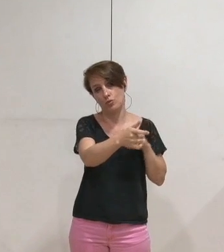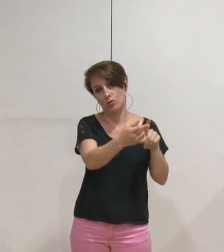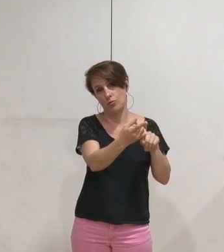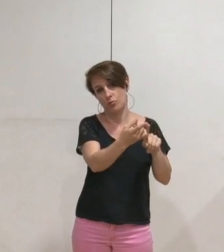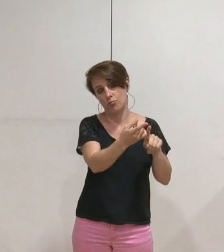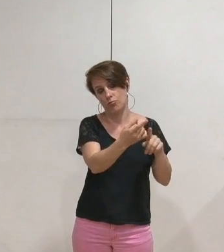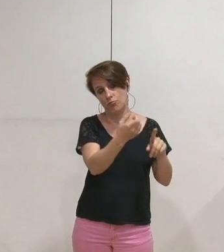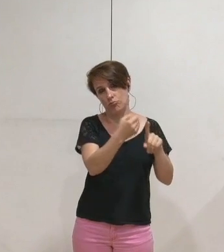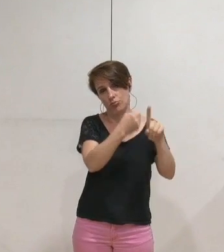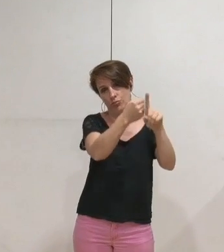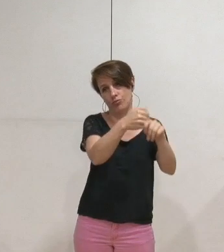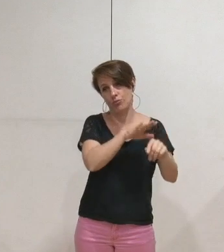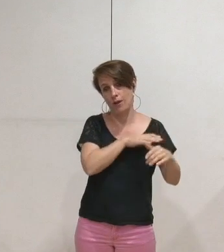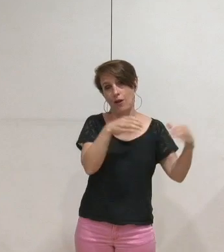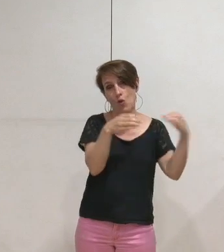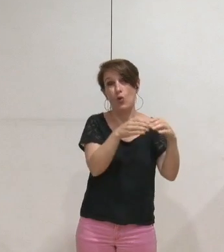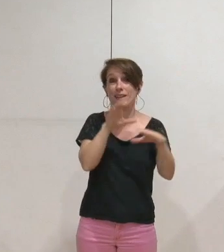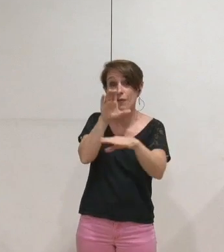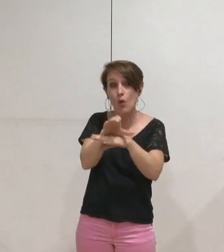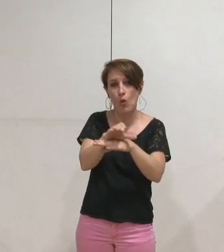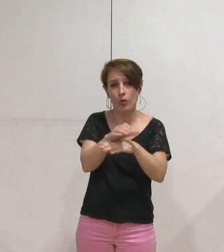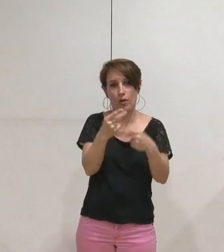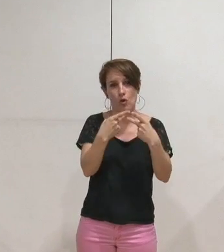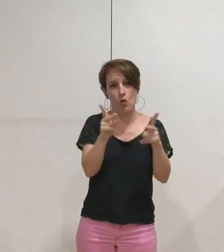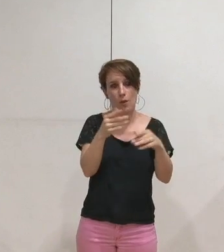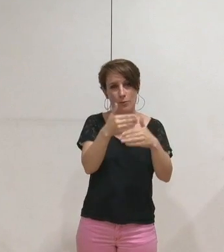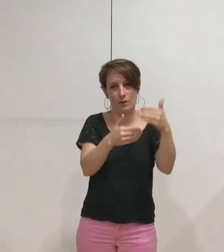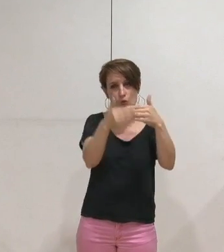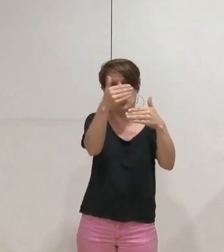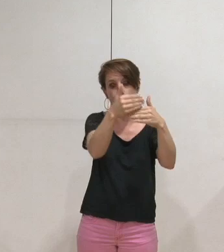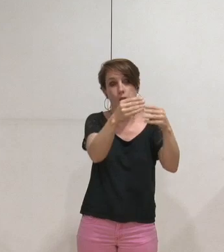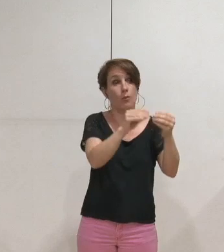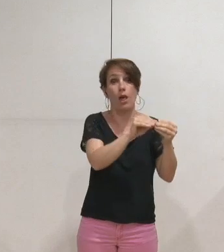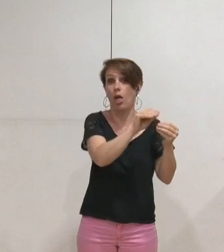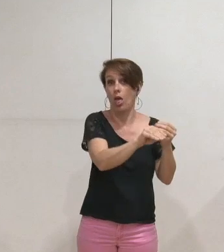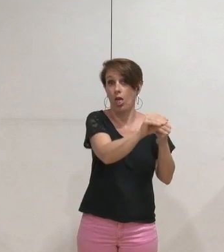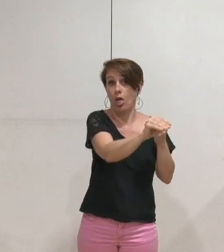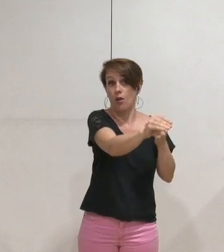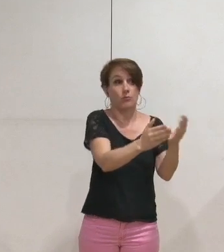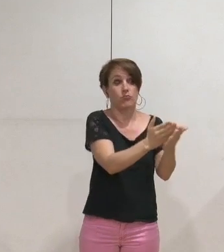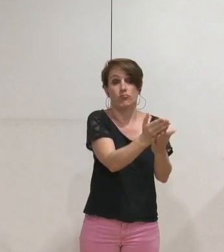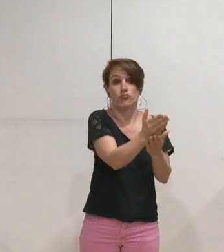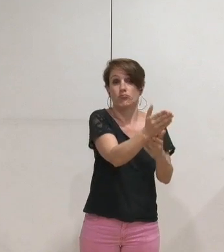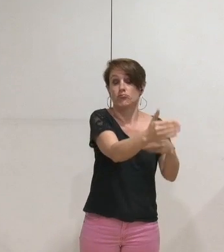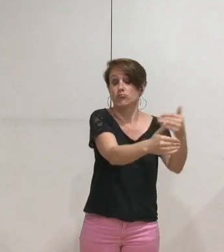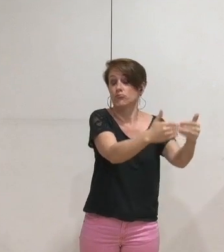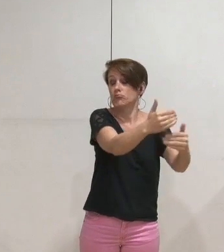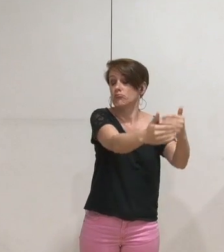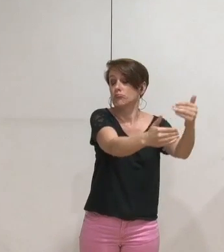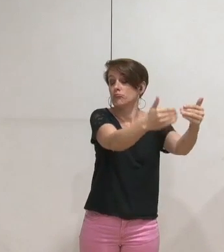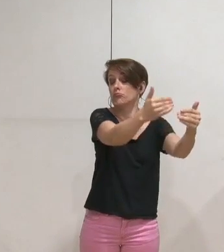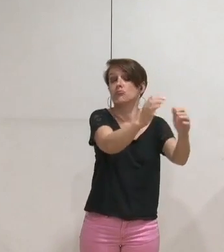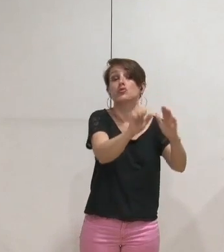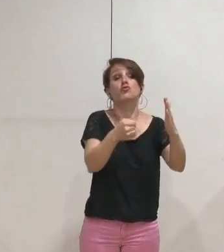Collectif contre ce permis de construire sont laissés pendantes elles suivent leur chemin jusqu'au moment où elles ont été